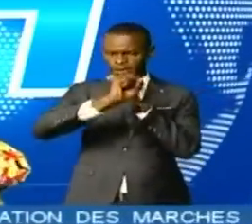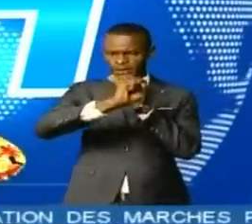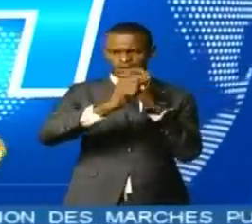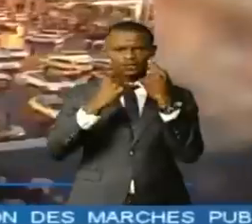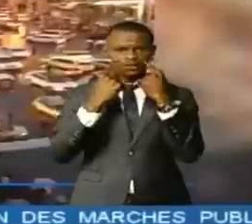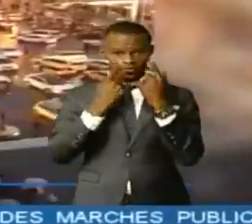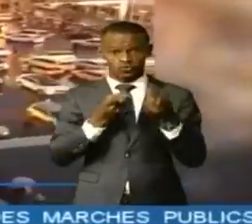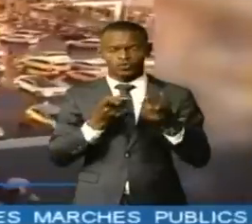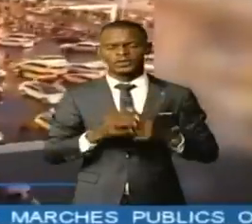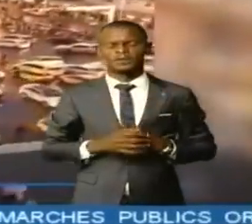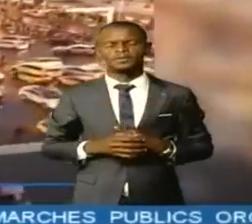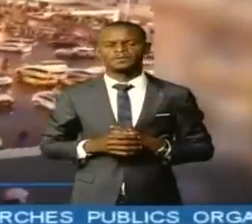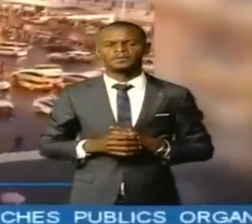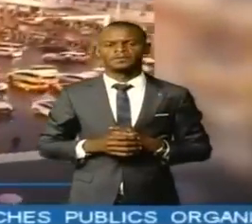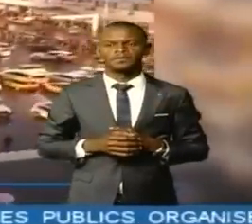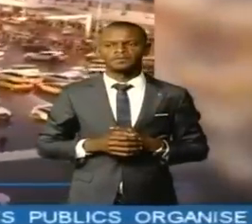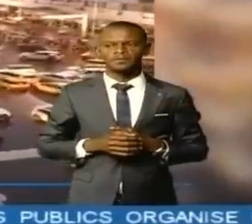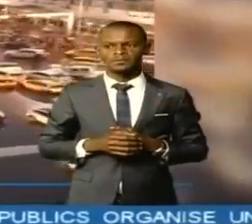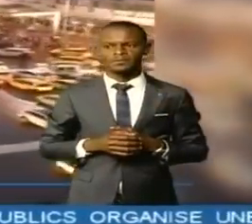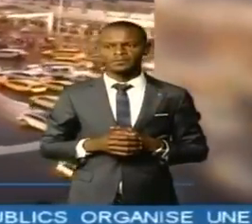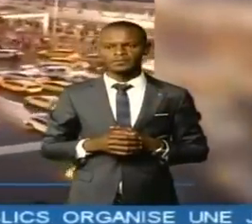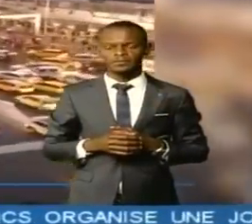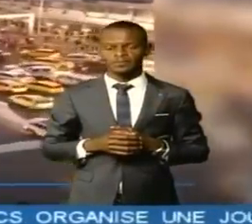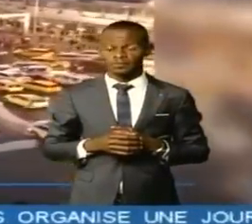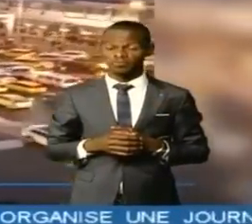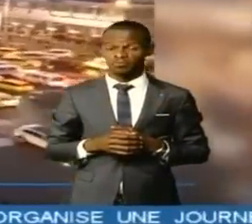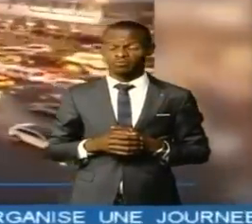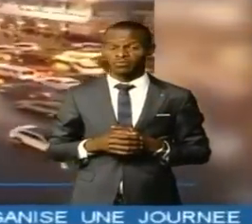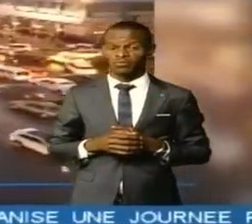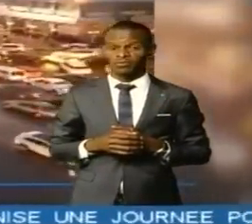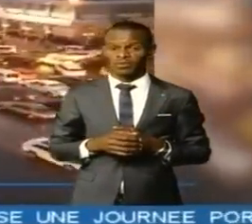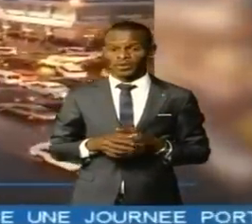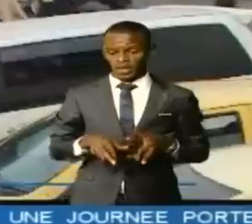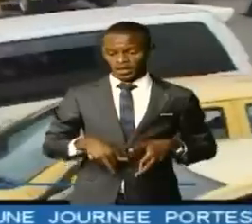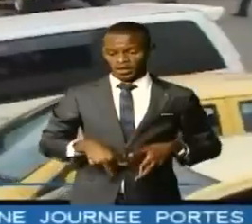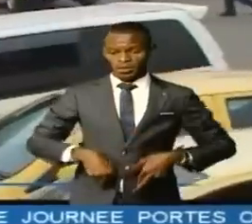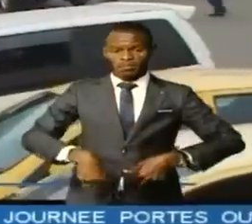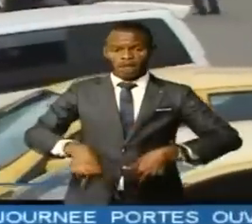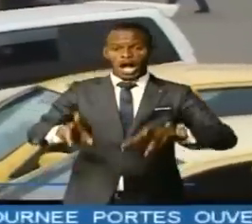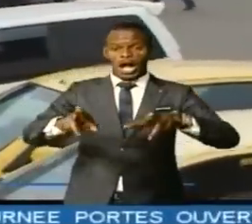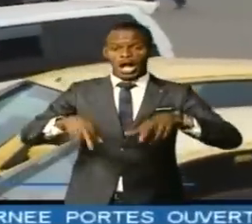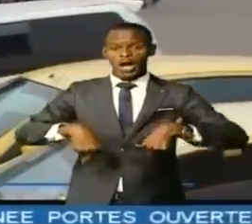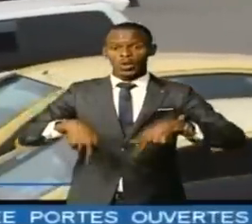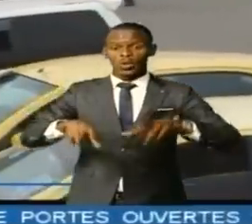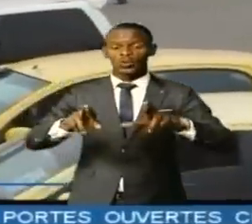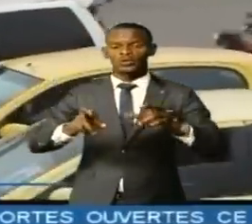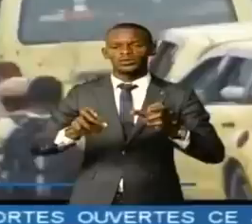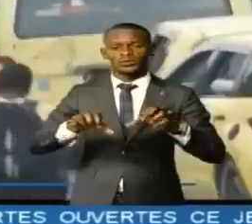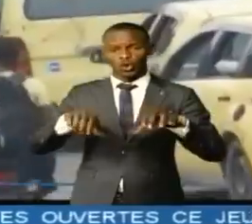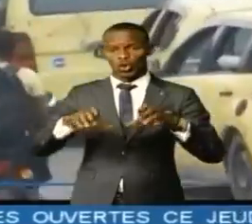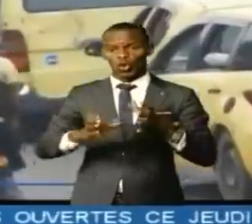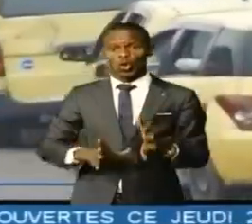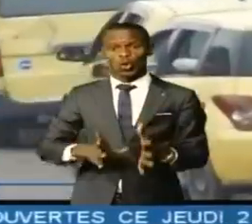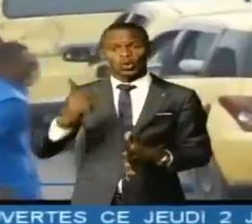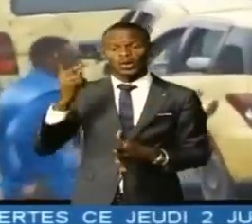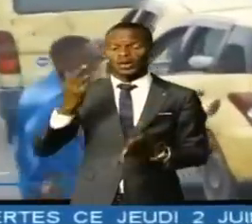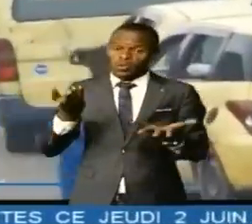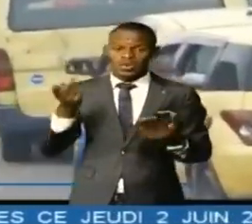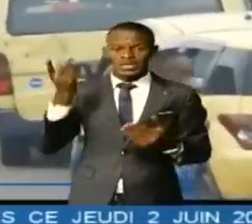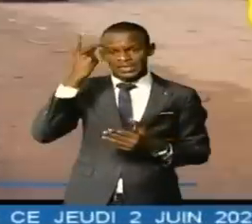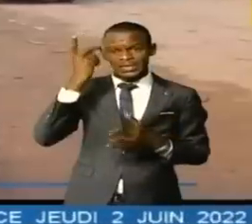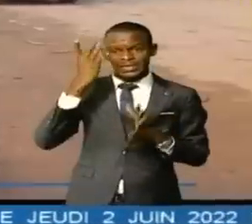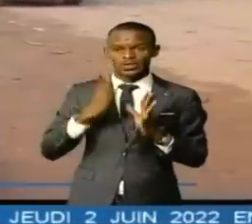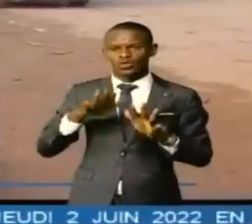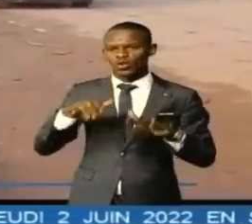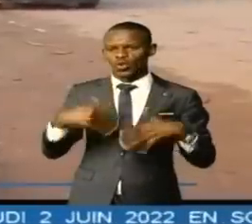Saïdi. Doter les usagers routiers kinois en particulier et congolais en général des aptitudes, compétences et prédispositions